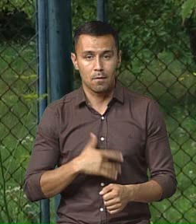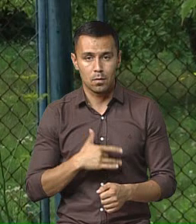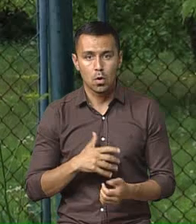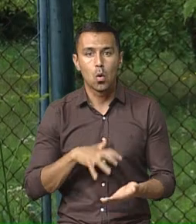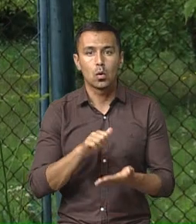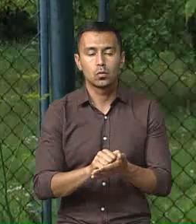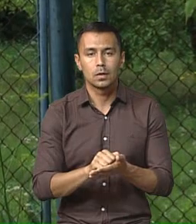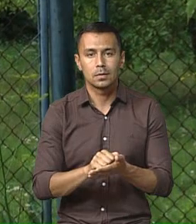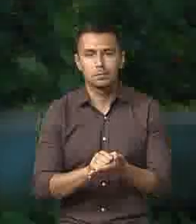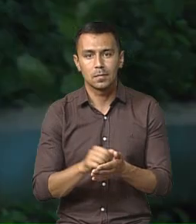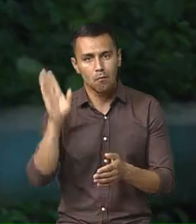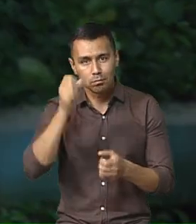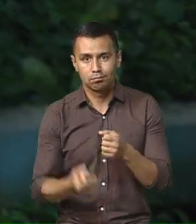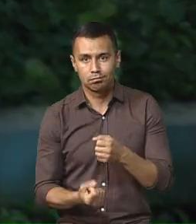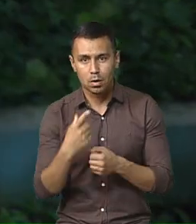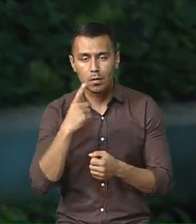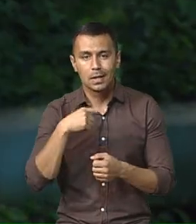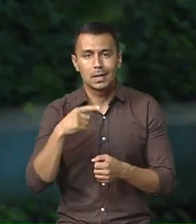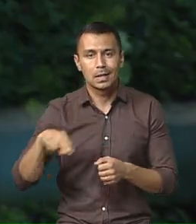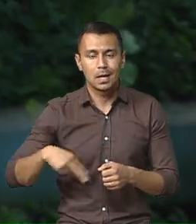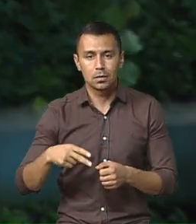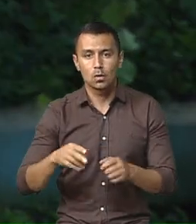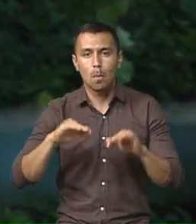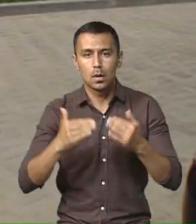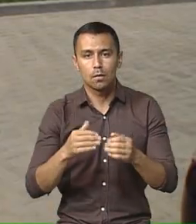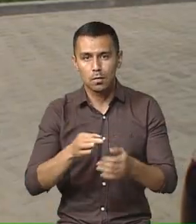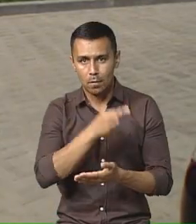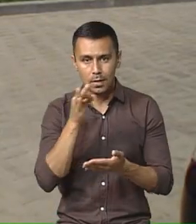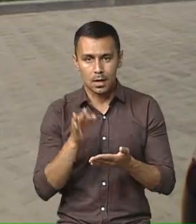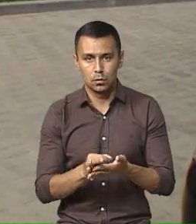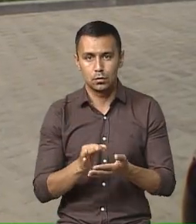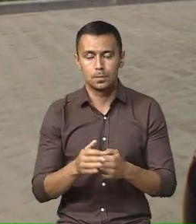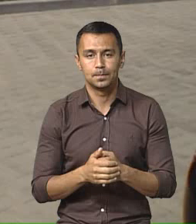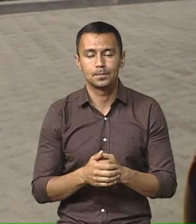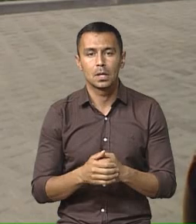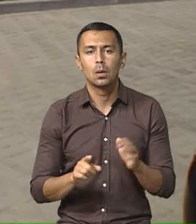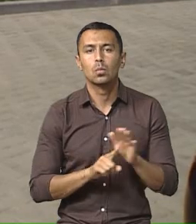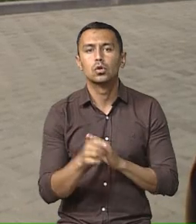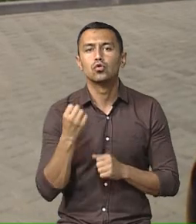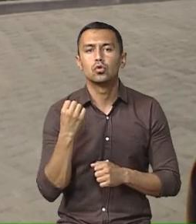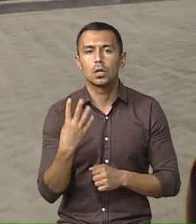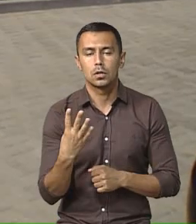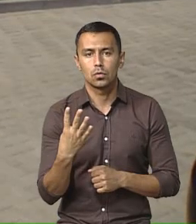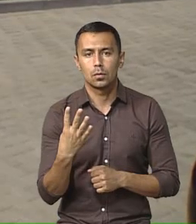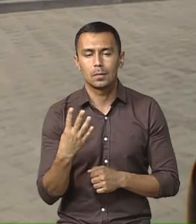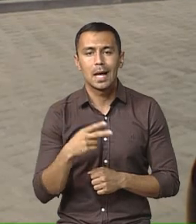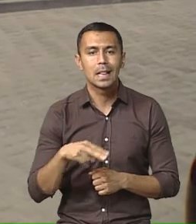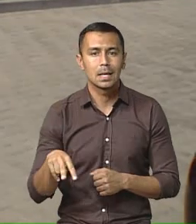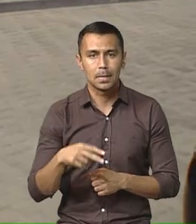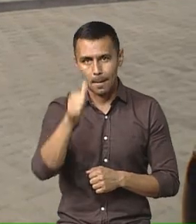державну свердловину, каже директор товариства з обмеженою відповідальністю «Орден Палац» Валерій Калмиков. З 14